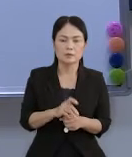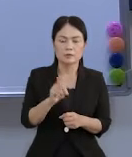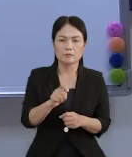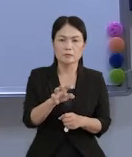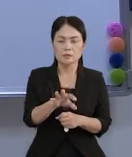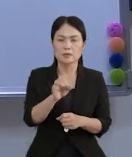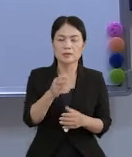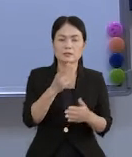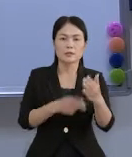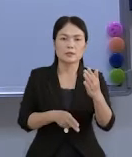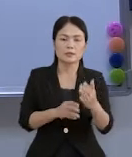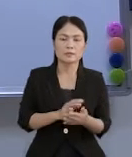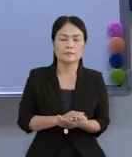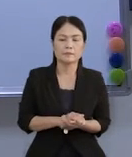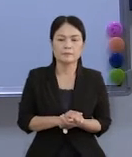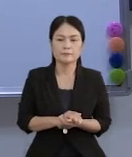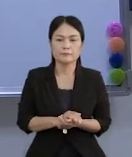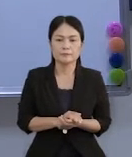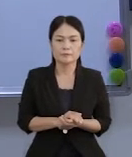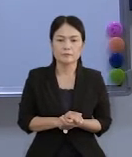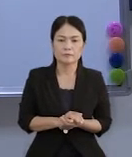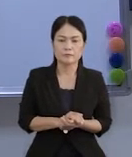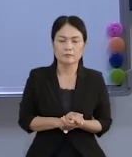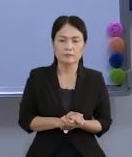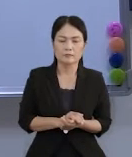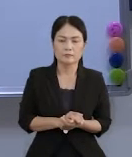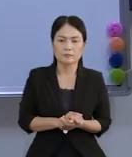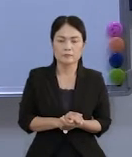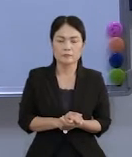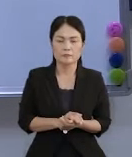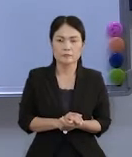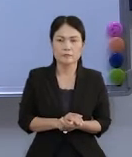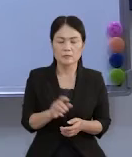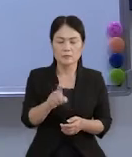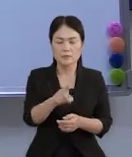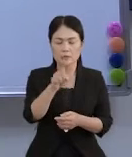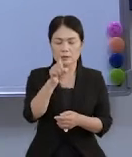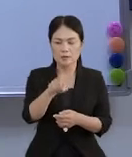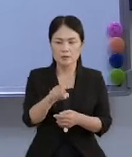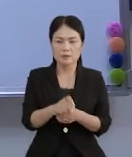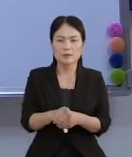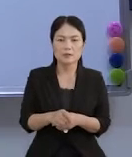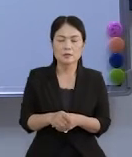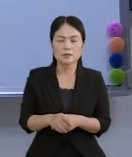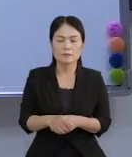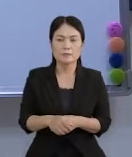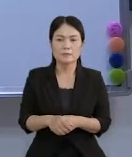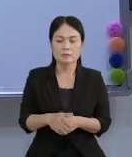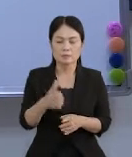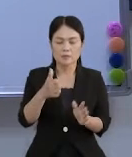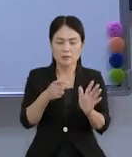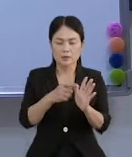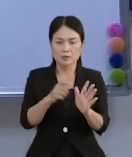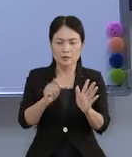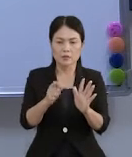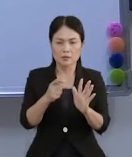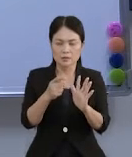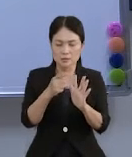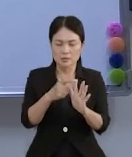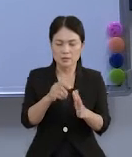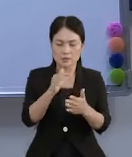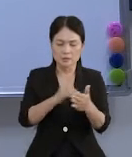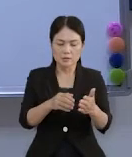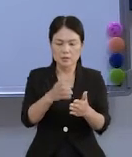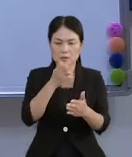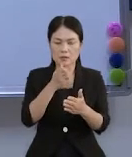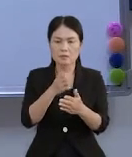khò dương rộ ấy con rốt ta nỉ rí nếu sao nôm phần mán phía chân